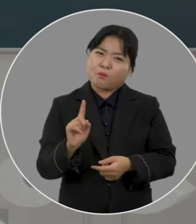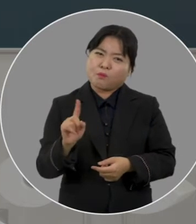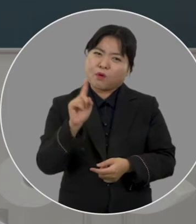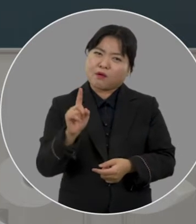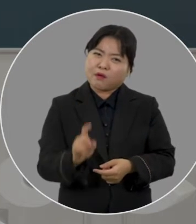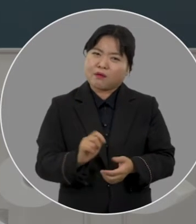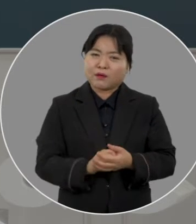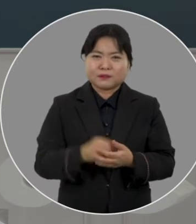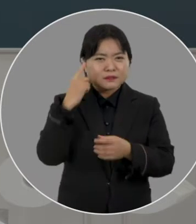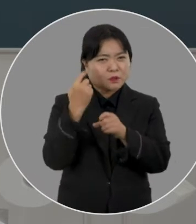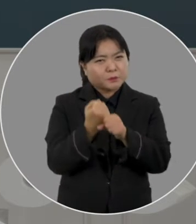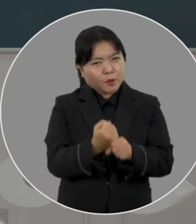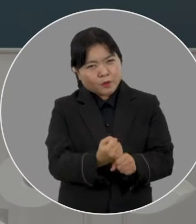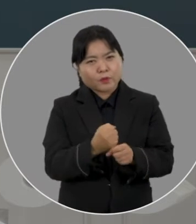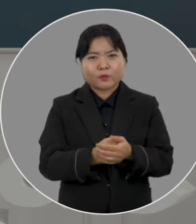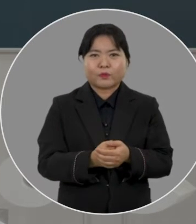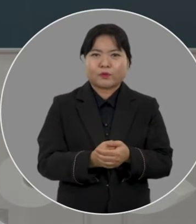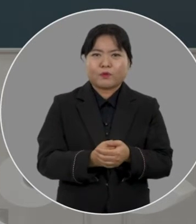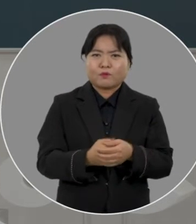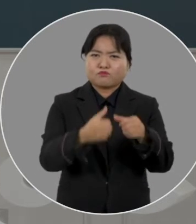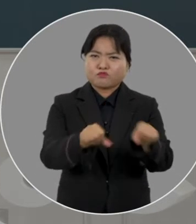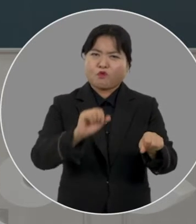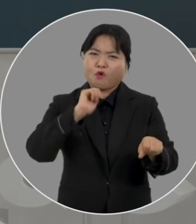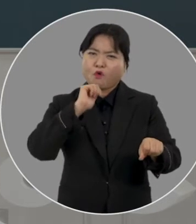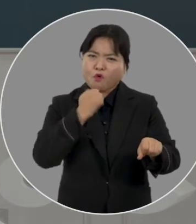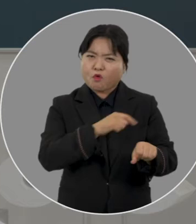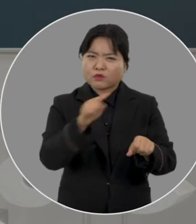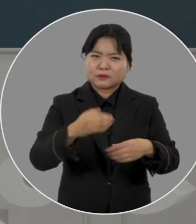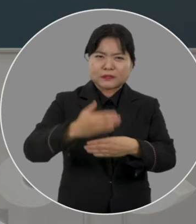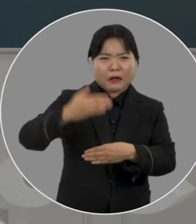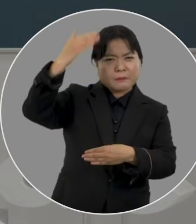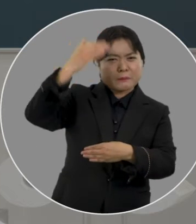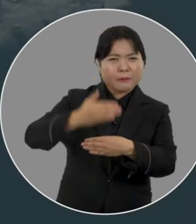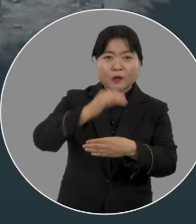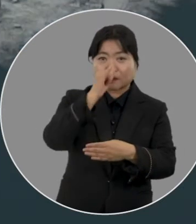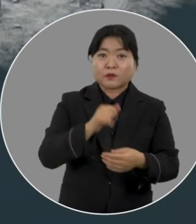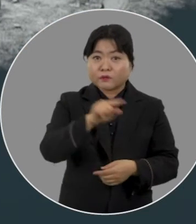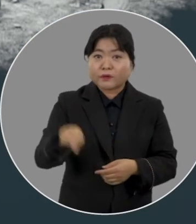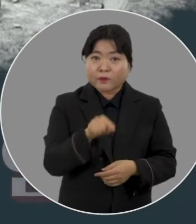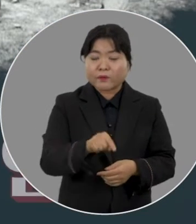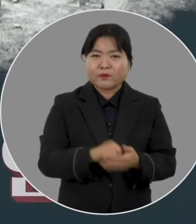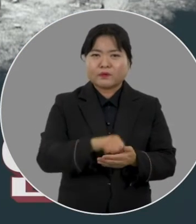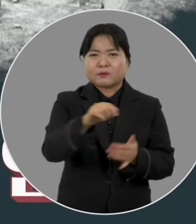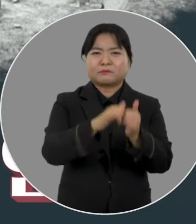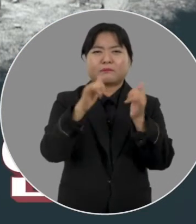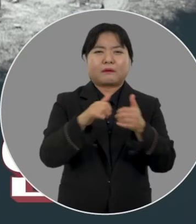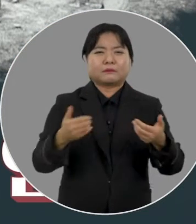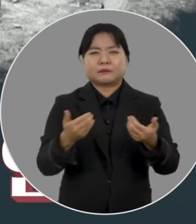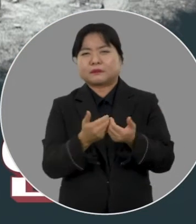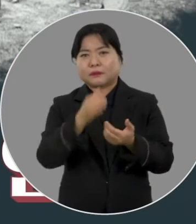굉장한 선입견, 부수기 어려운 그런 장벽 같은 게 있었는데요. 그들은